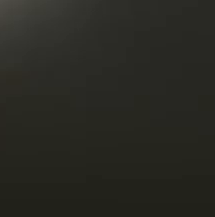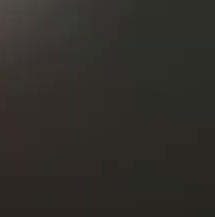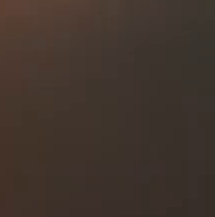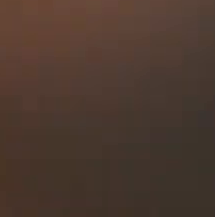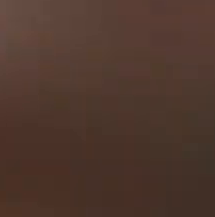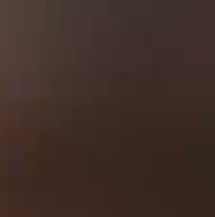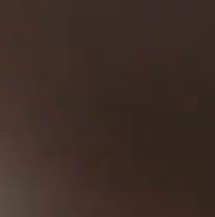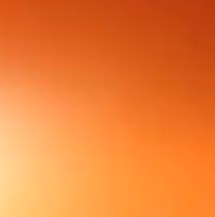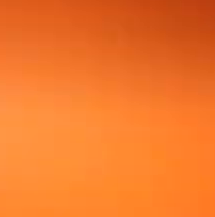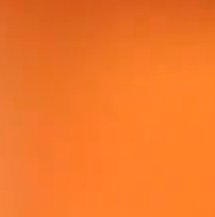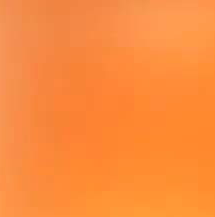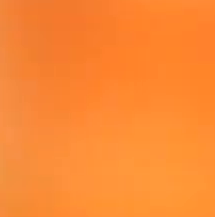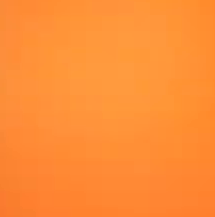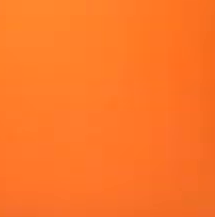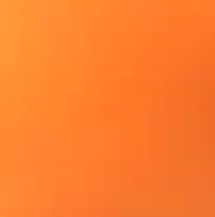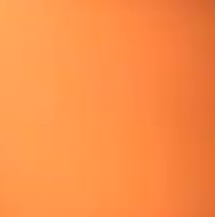mengisi BBM dini hari tadi.